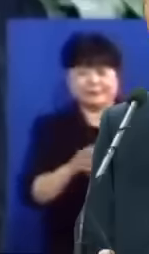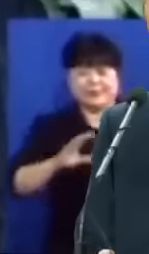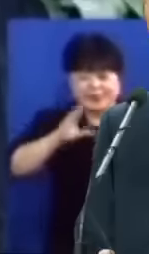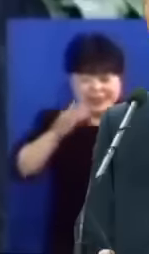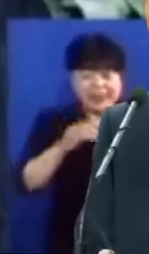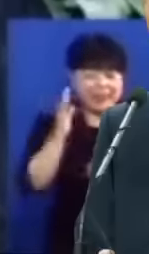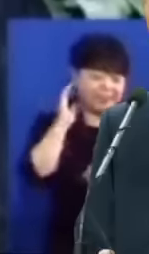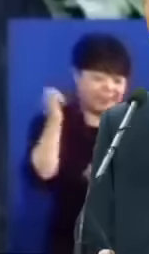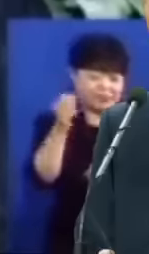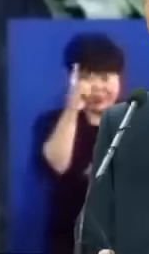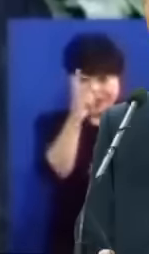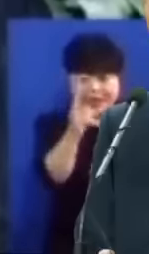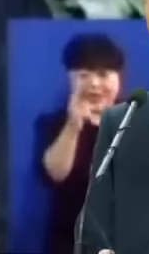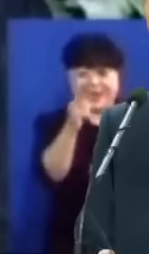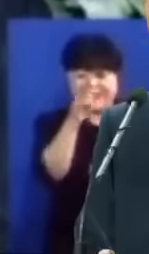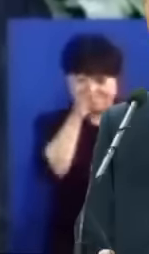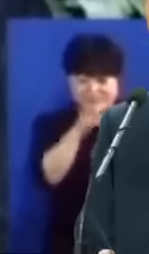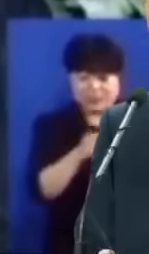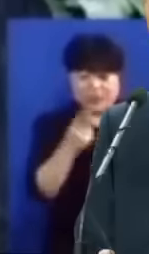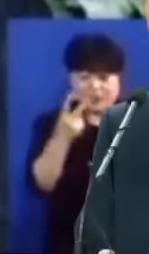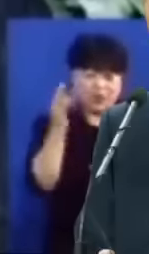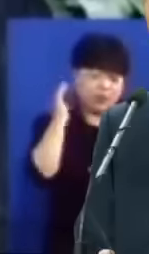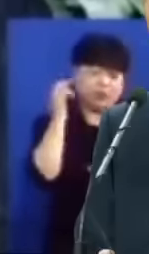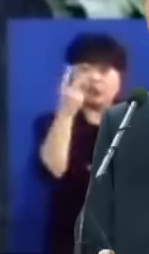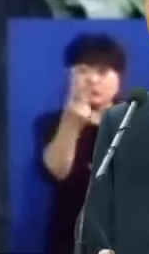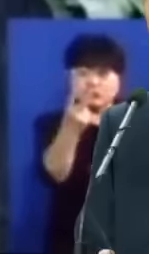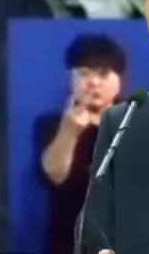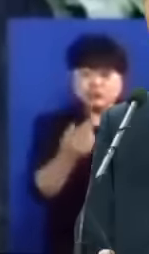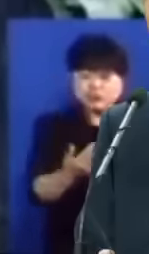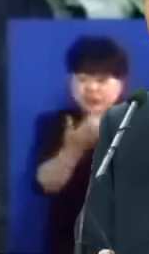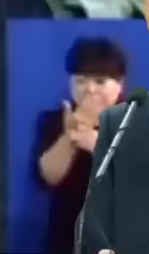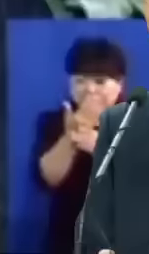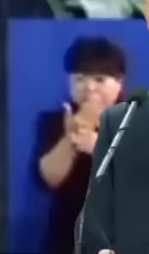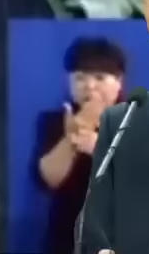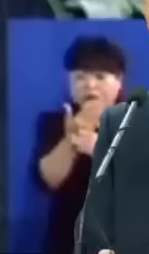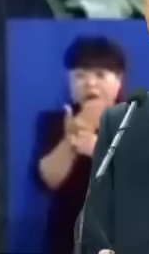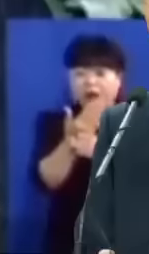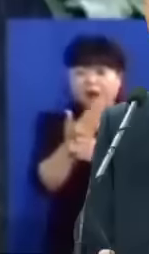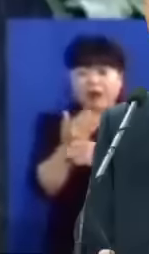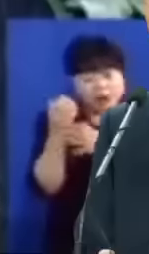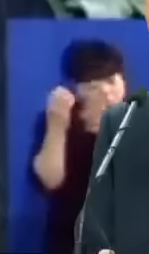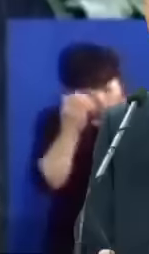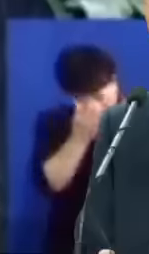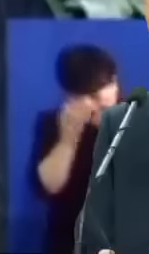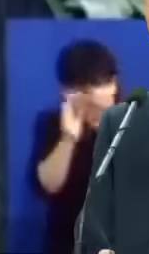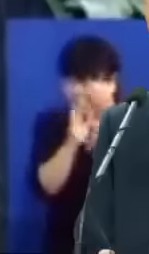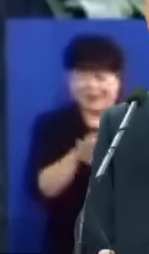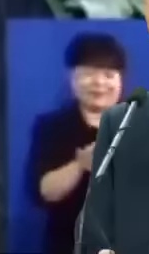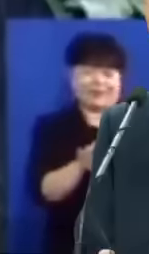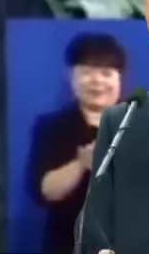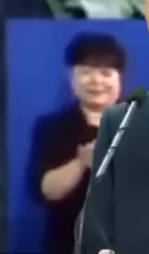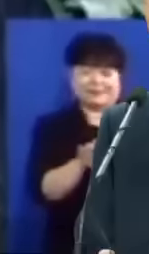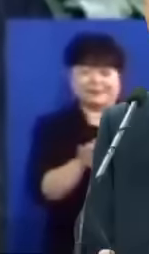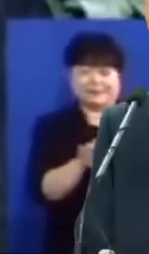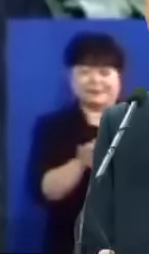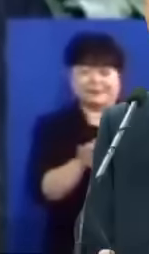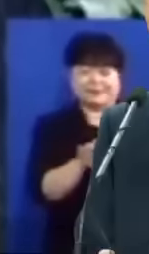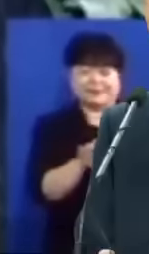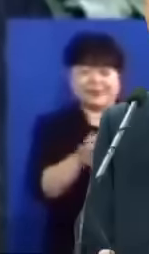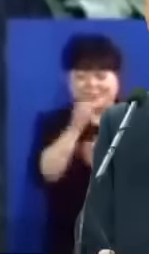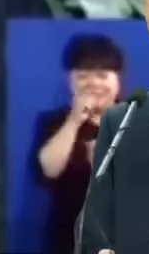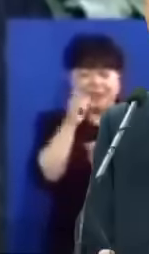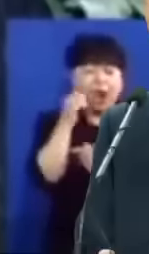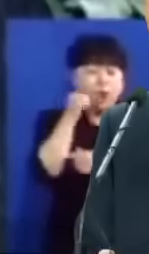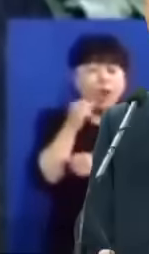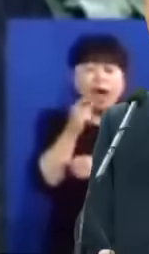나라에도 대통령이 한 분 있어야지 두 대통령이 계승되면 주권 싸움이 되는 것입니다.